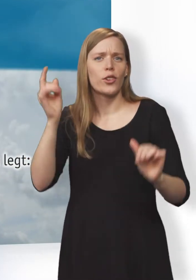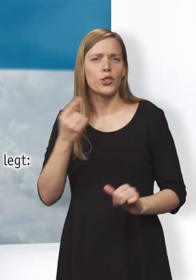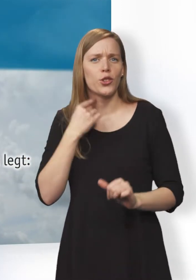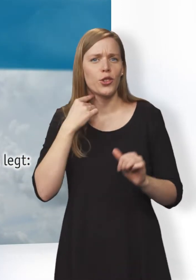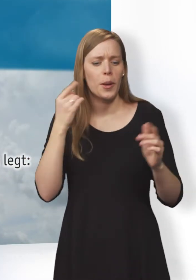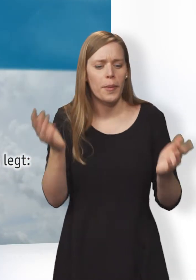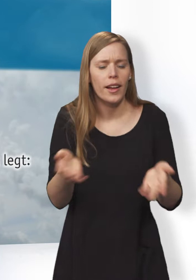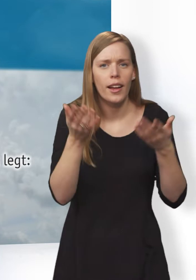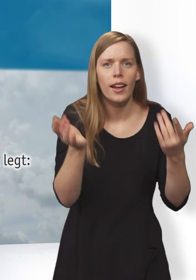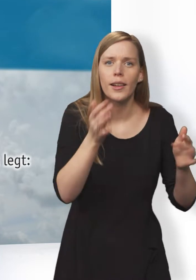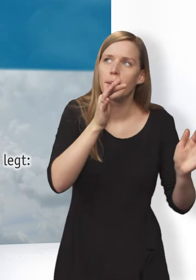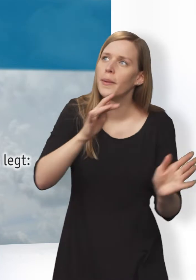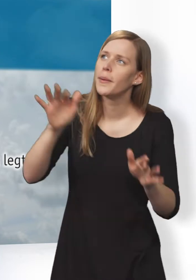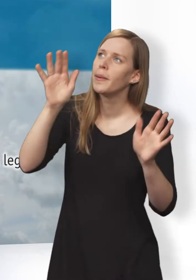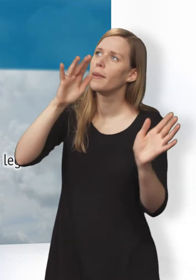das lernen